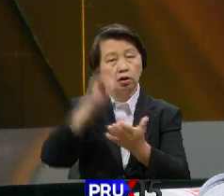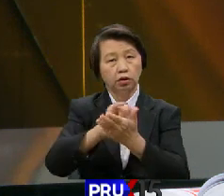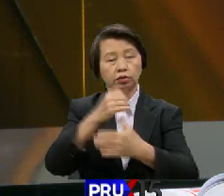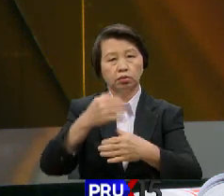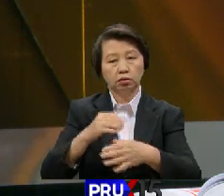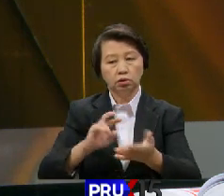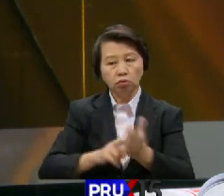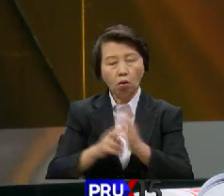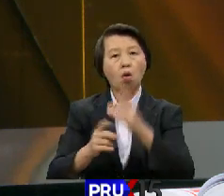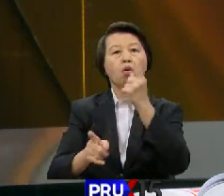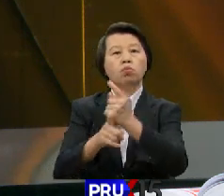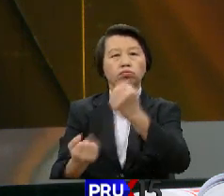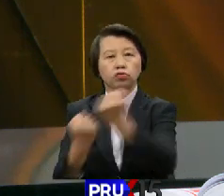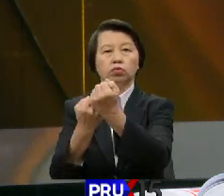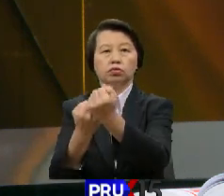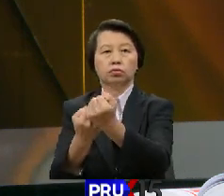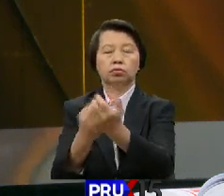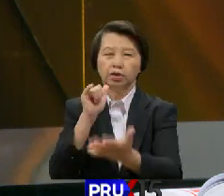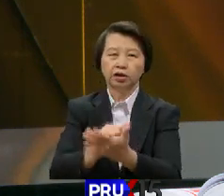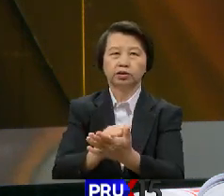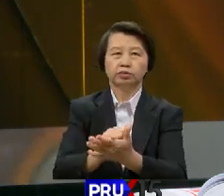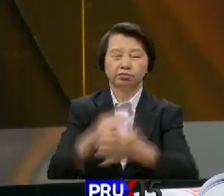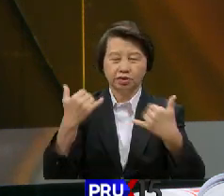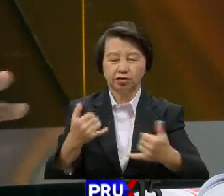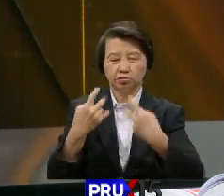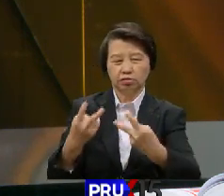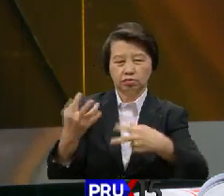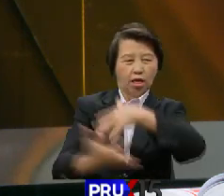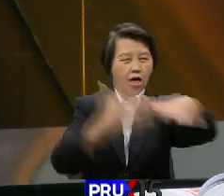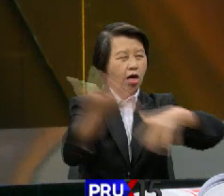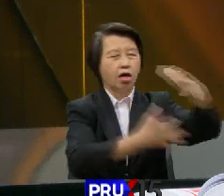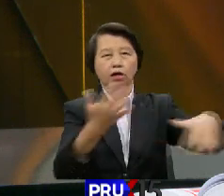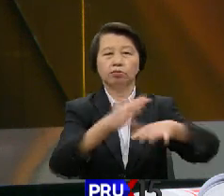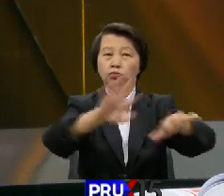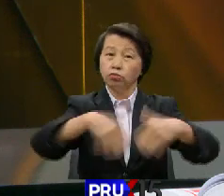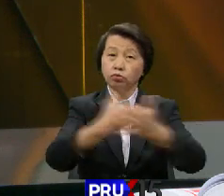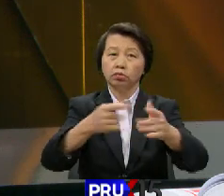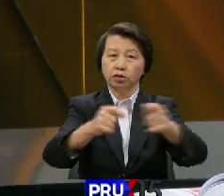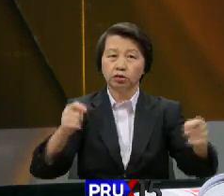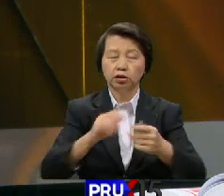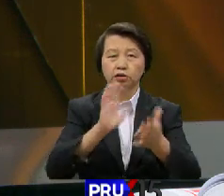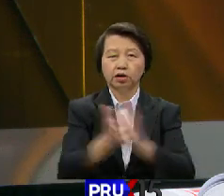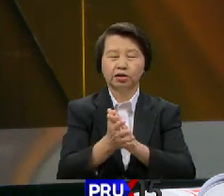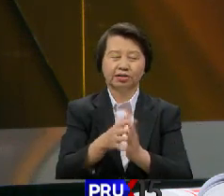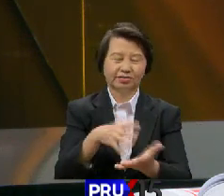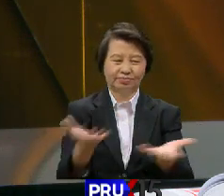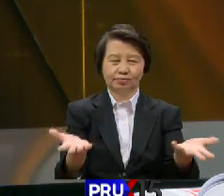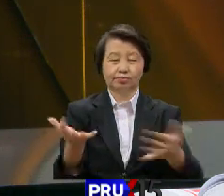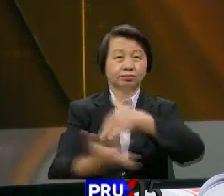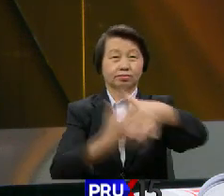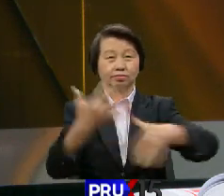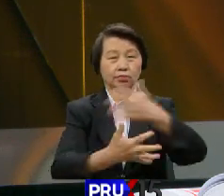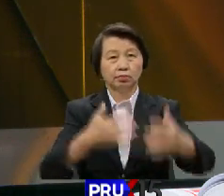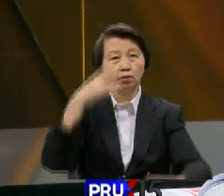sokongan nanti jadi inilah namanya saya rasakan bersifat Bos selera di merata tempat jadi ketimpangan dari sudut literasi